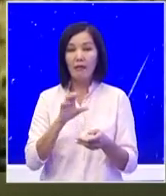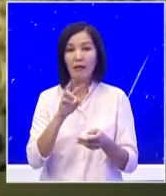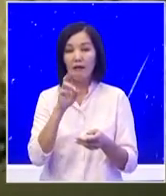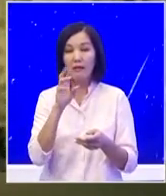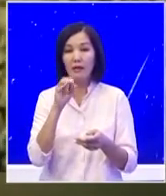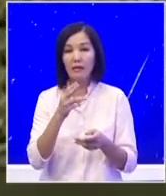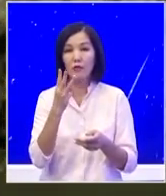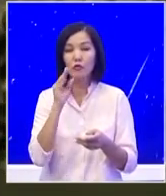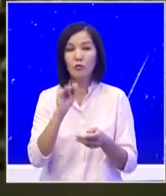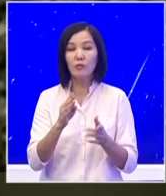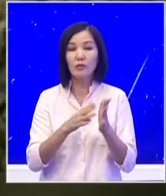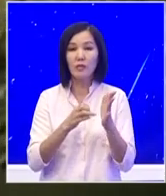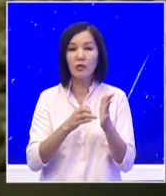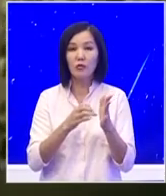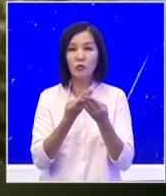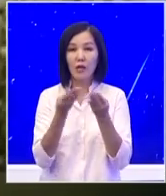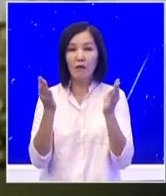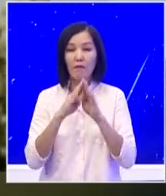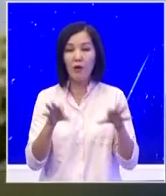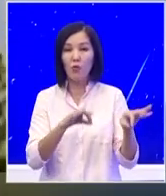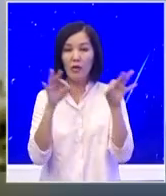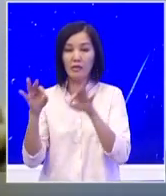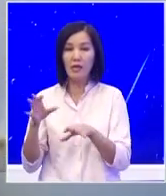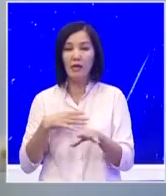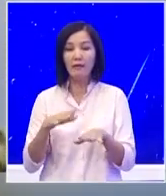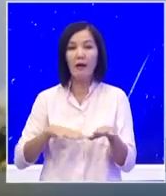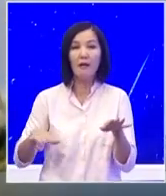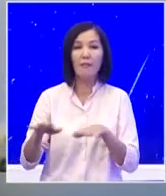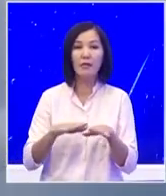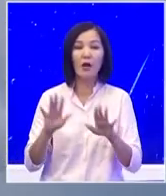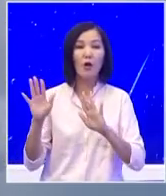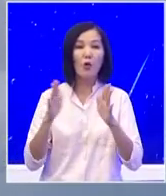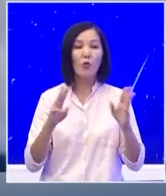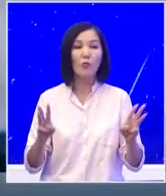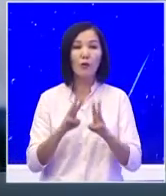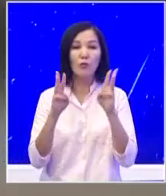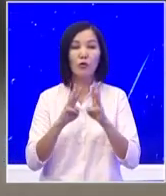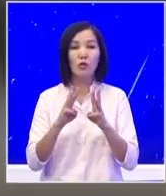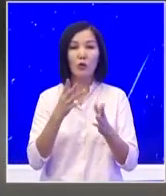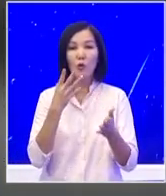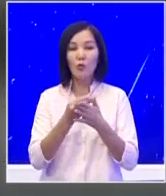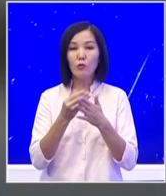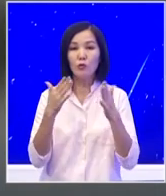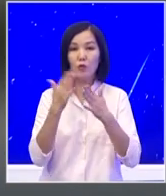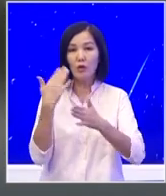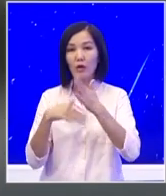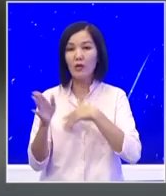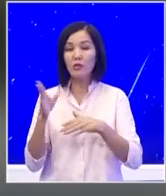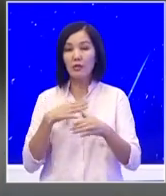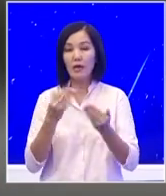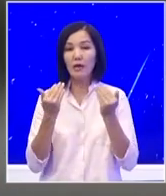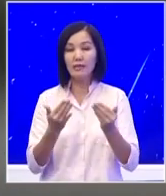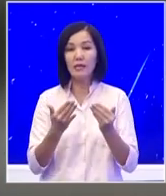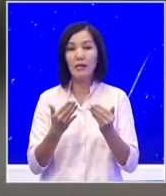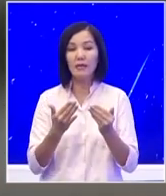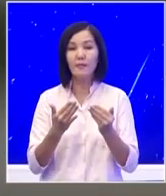мекенінің 3800 тұрғыны эвакуацияланды. Олар аймақтағы орман өрті салдарынан өз үйлерін тастауға мәжбір болды.